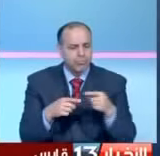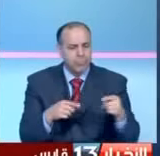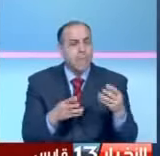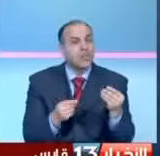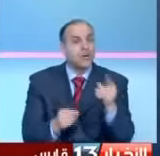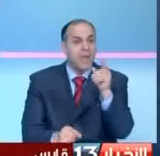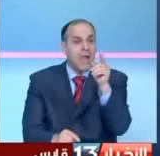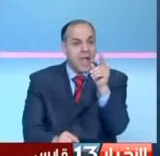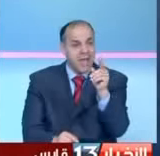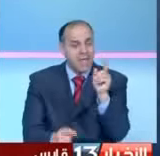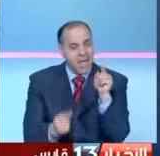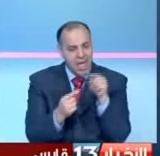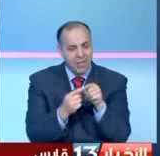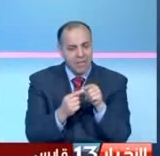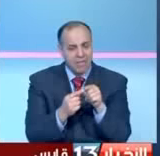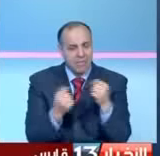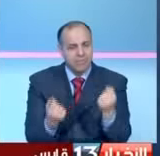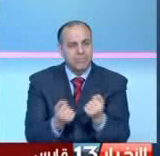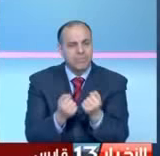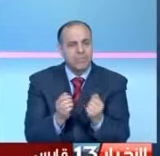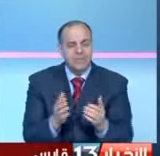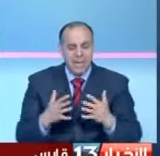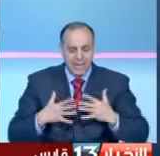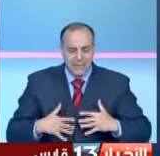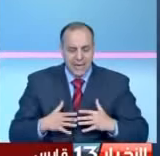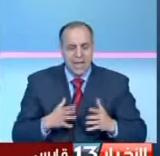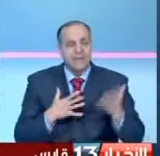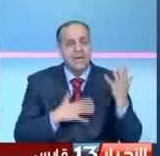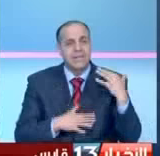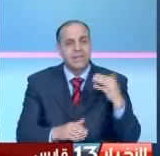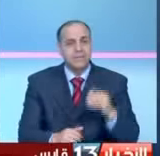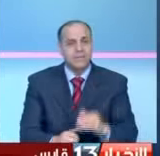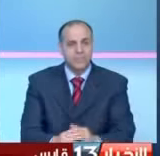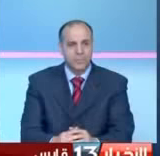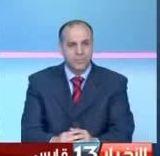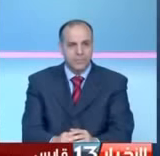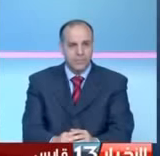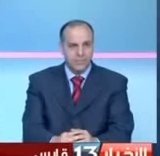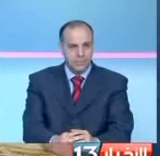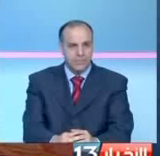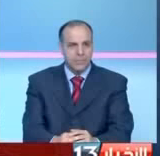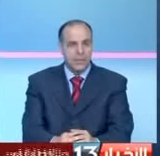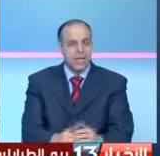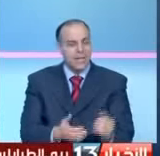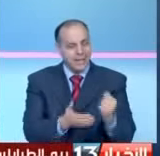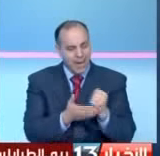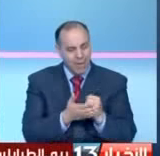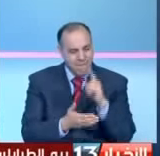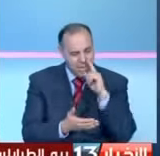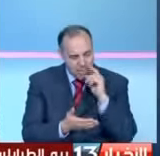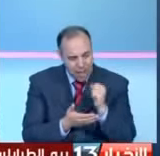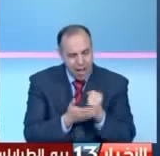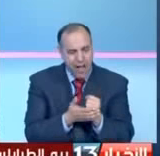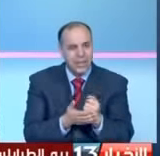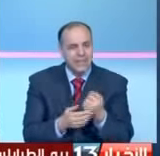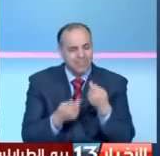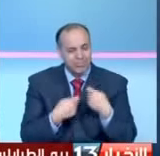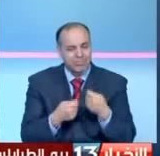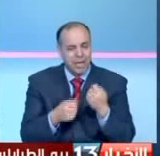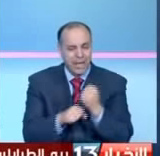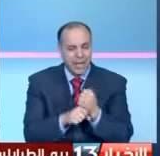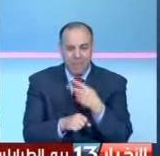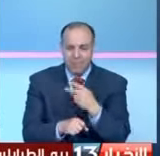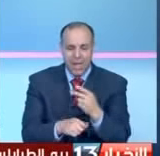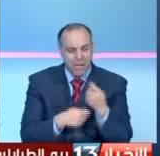عديدة، ويهدف إلى إنعاش قطاع الصناعات التقليدية. نعاونوا الحرفيات باش يسوقوا ويخرجوا